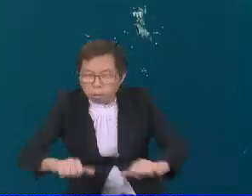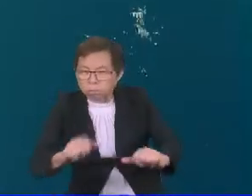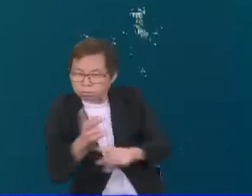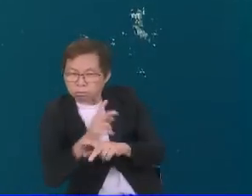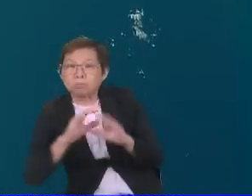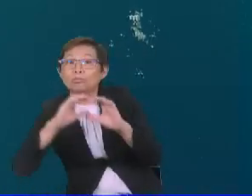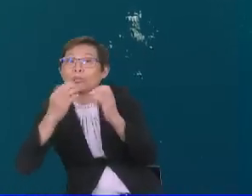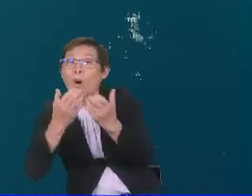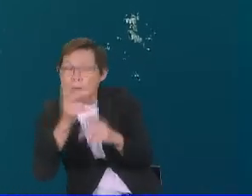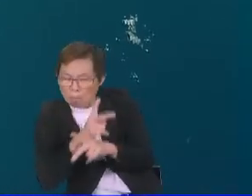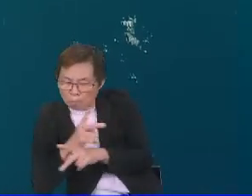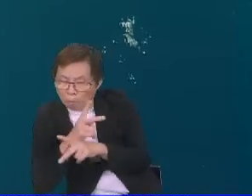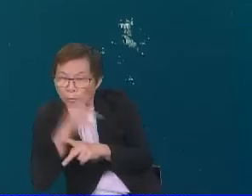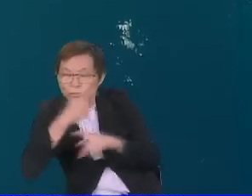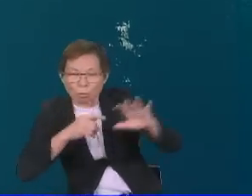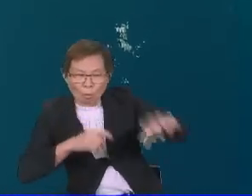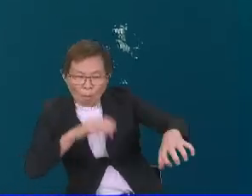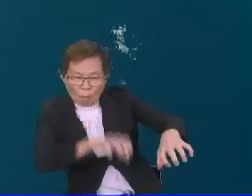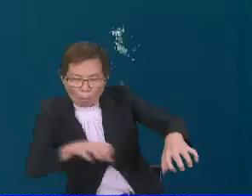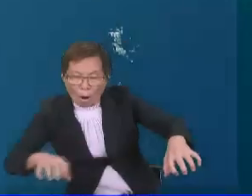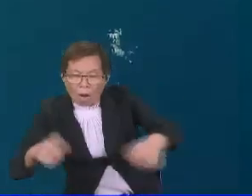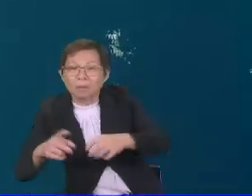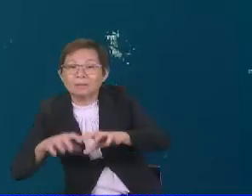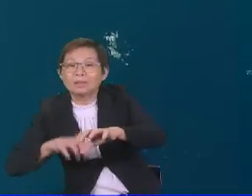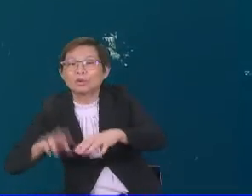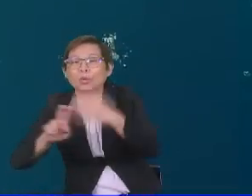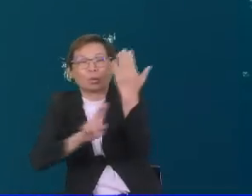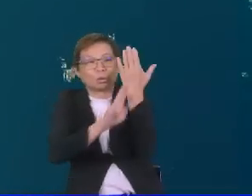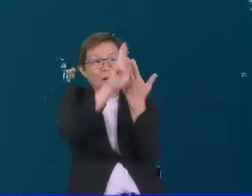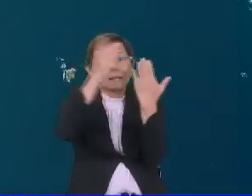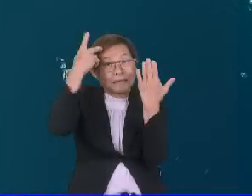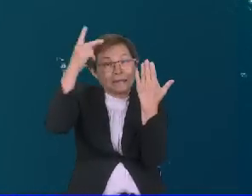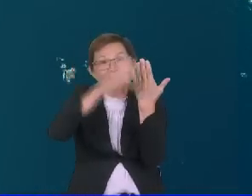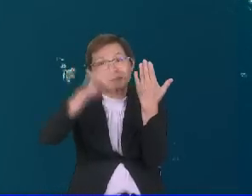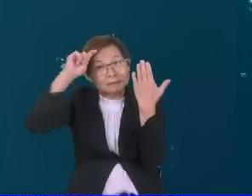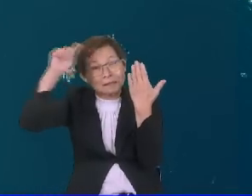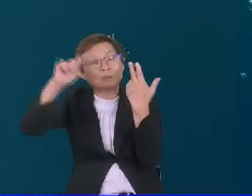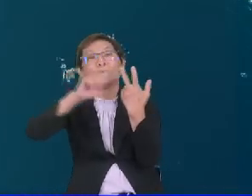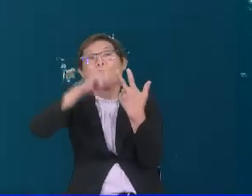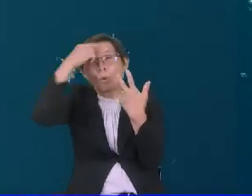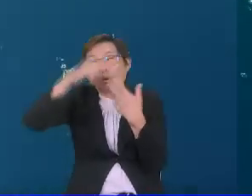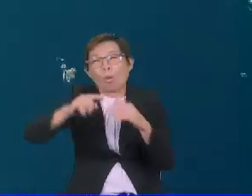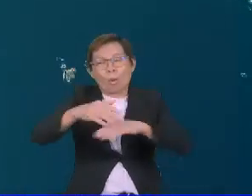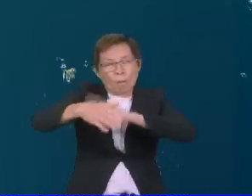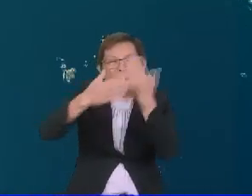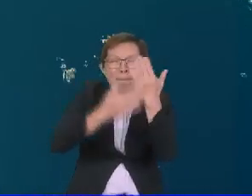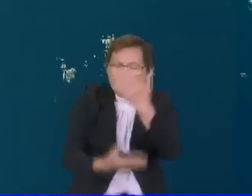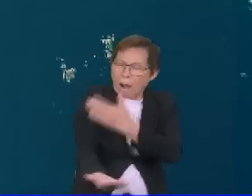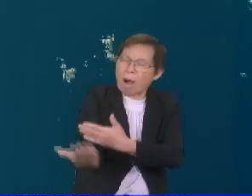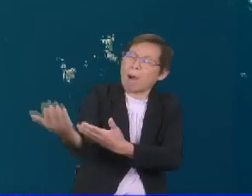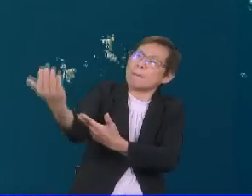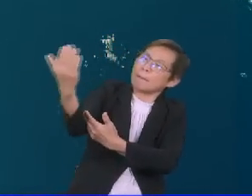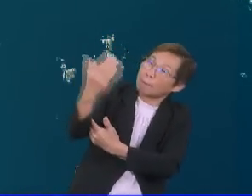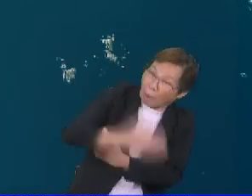untuk beberapa penjajahan dan juga daerah di sekitar Utara Kelantan dan juga Terengganu bagi sepanjang hari ini